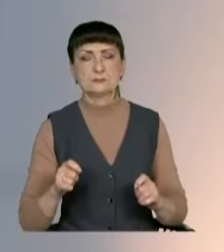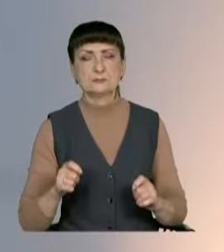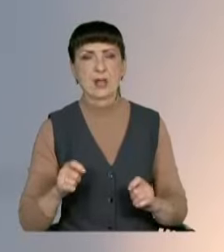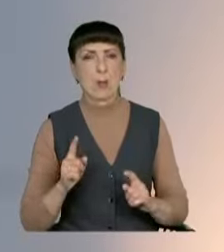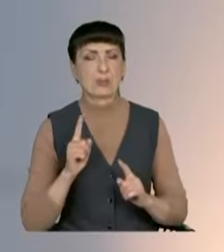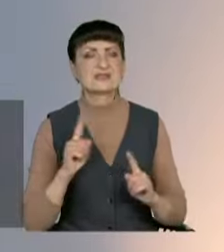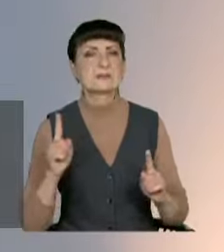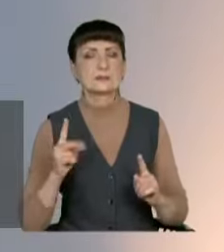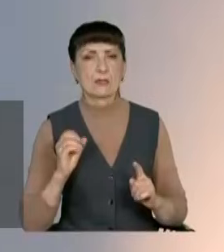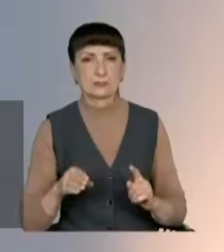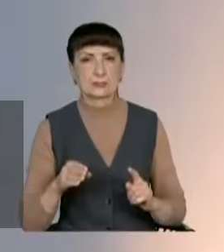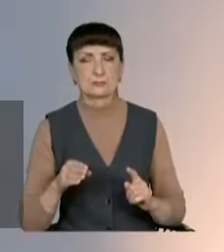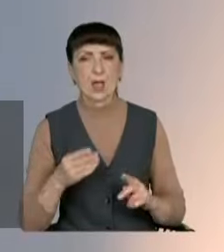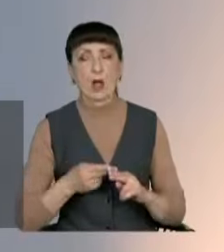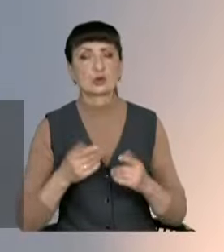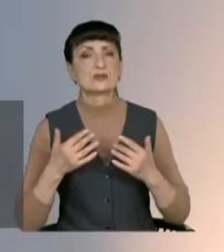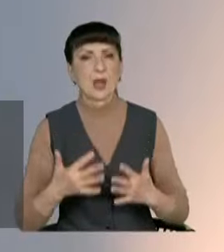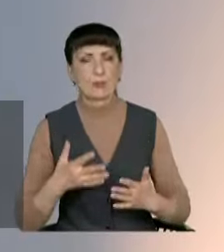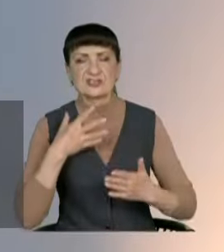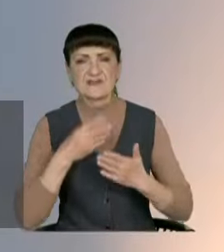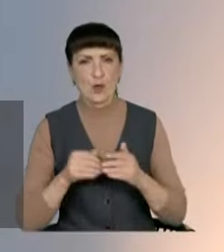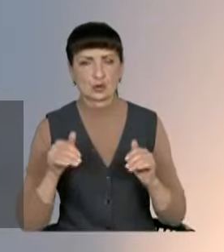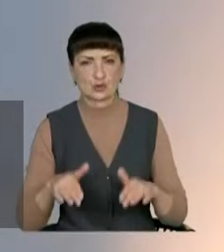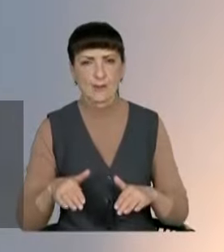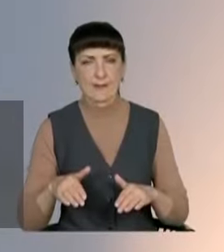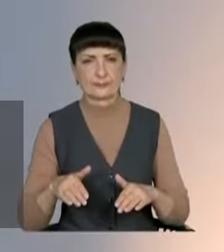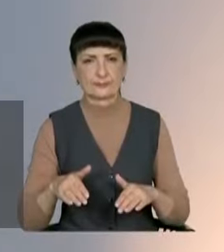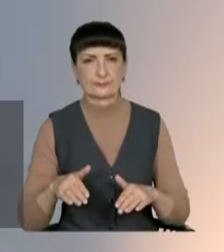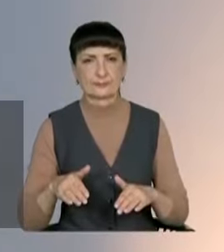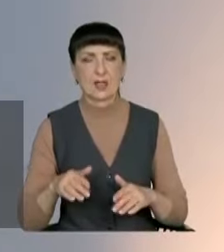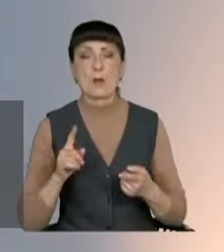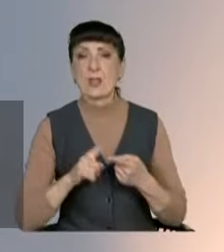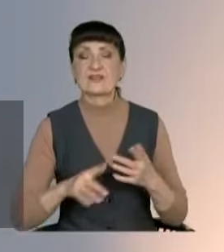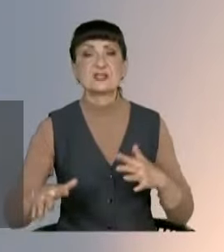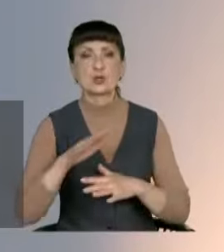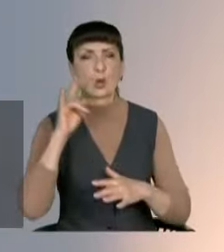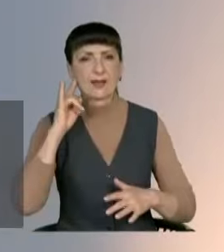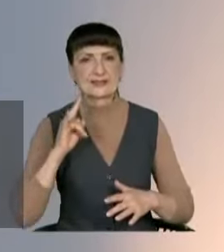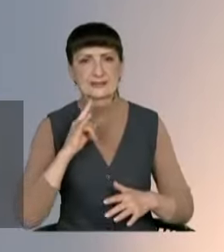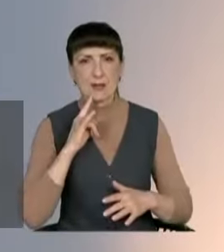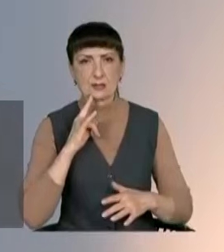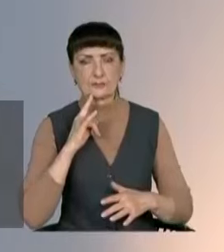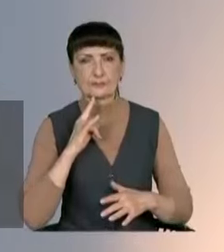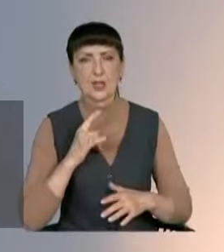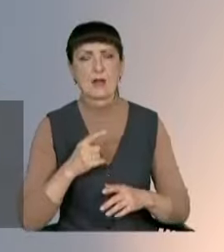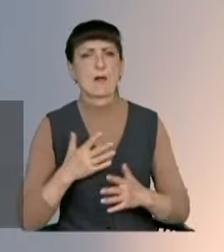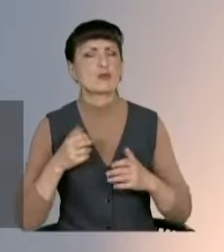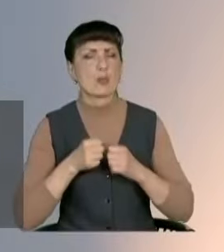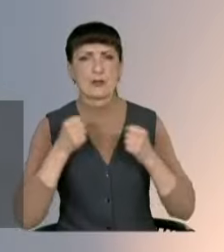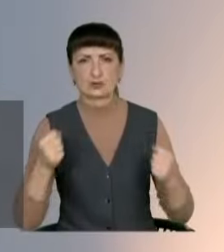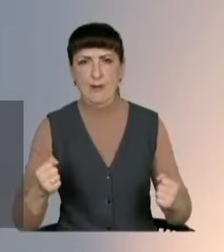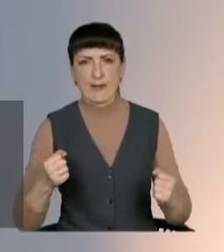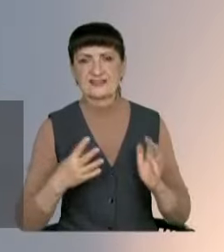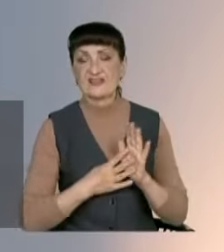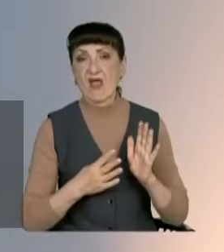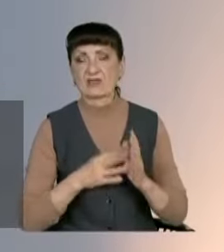прецеденты, которые требуют своего разрешения. Во-первых, территория нашей страны значительная, 9-я в